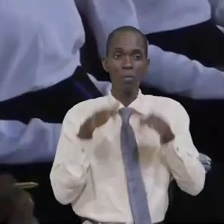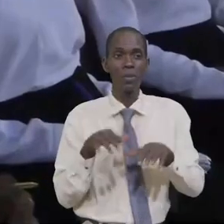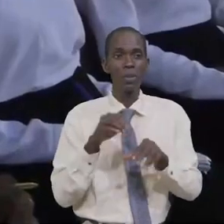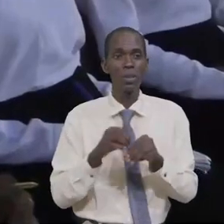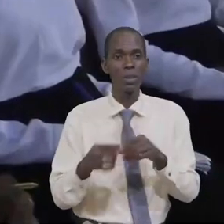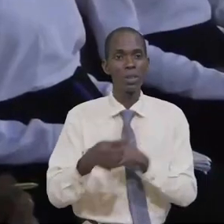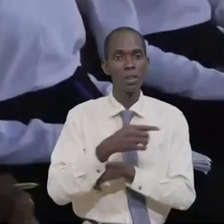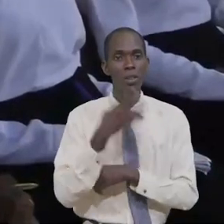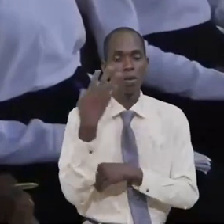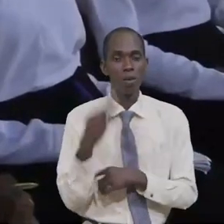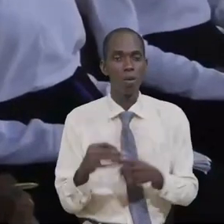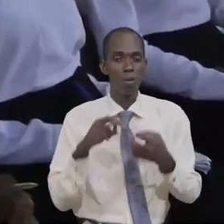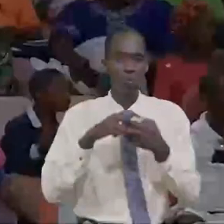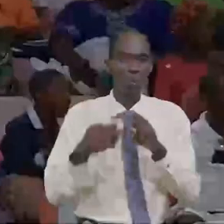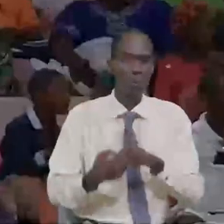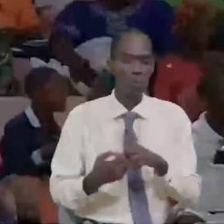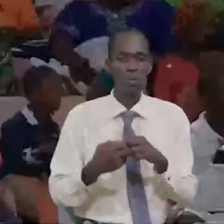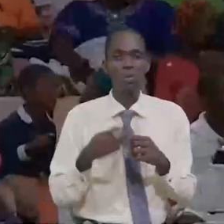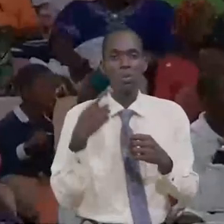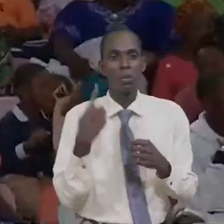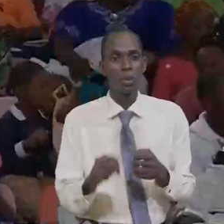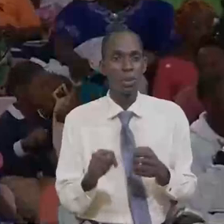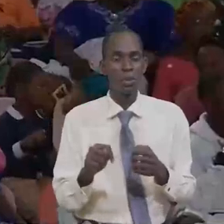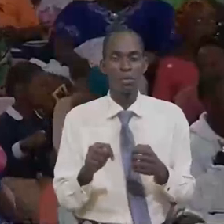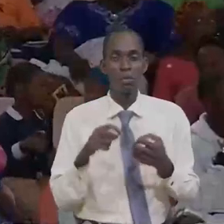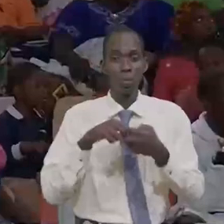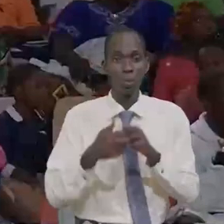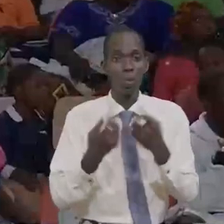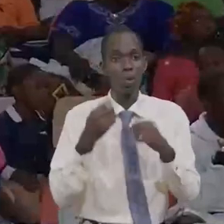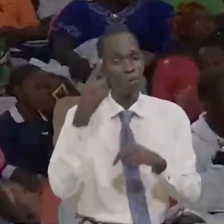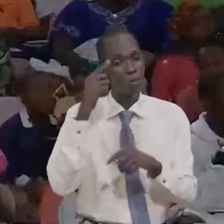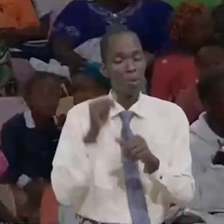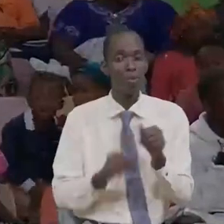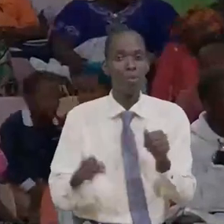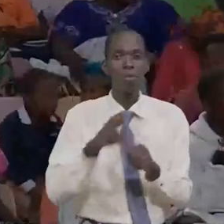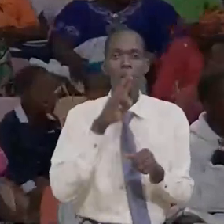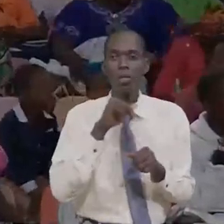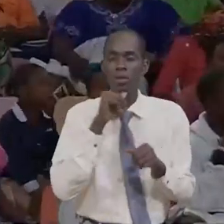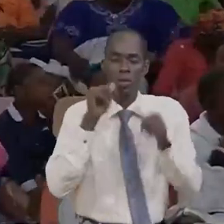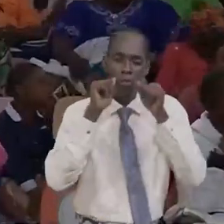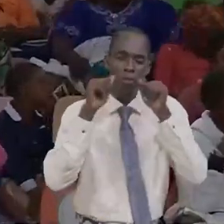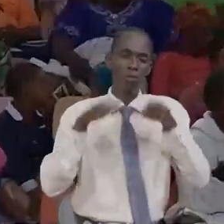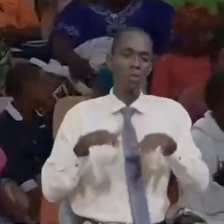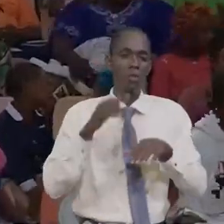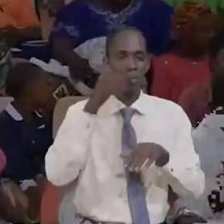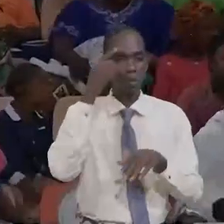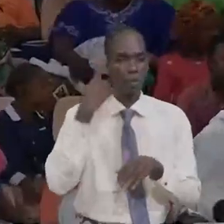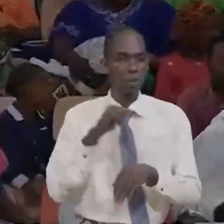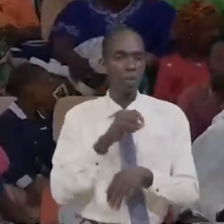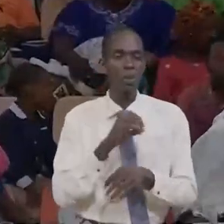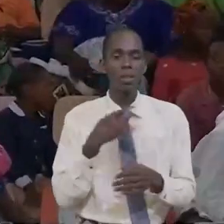de la détresse la détresse vient pour tout le monde tu ne dois pas être découragé